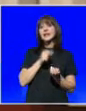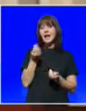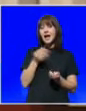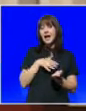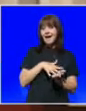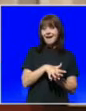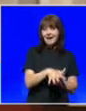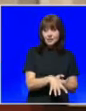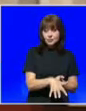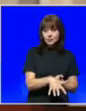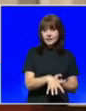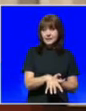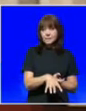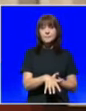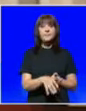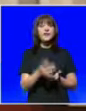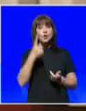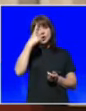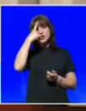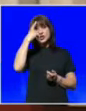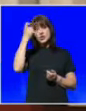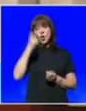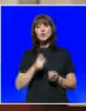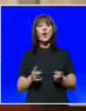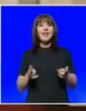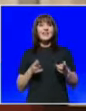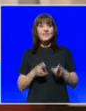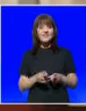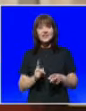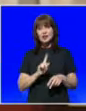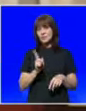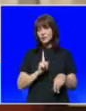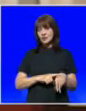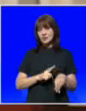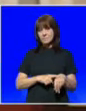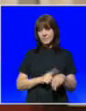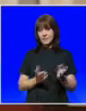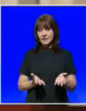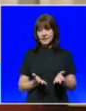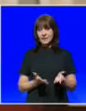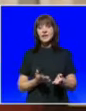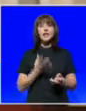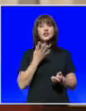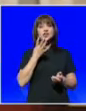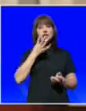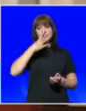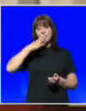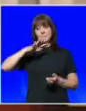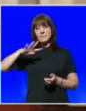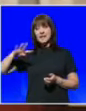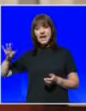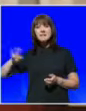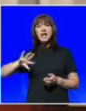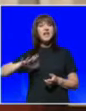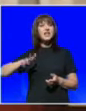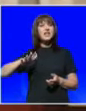и приходи, или да намали други разходи. Но числото на дефицита не може да се пипа. Така че дефицита ще бъде 4 милиарда 800 и колко